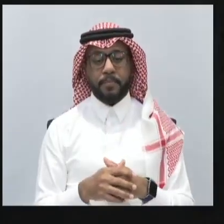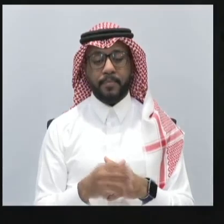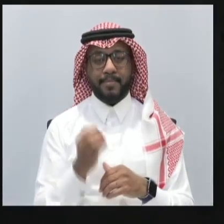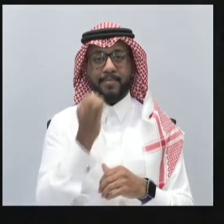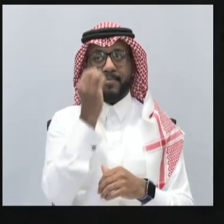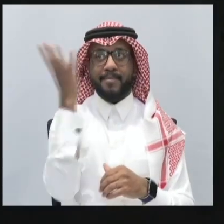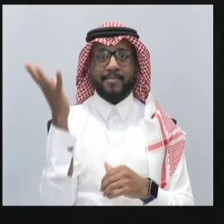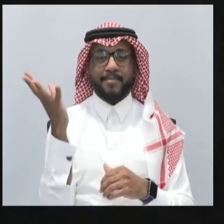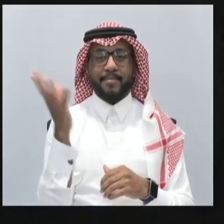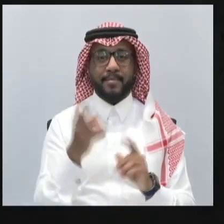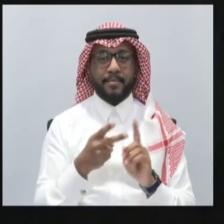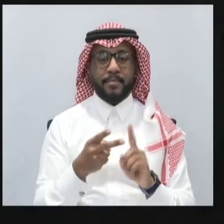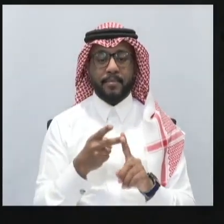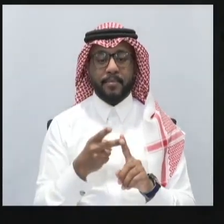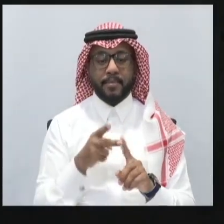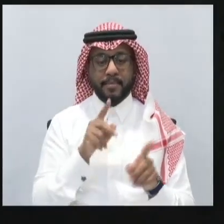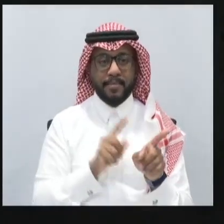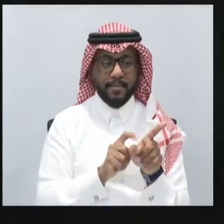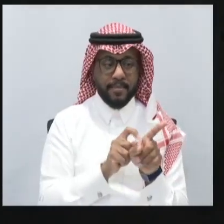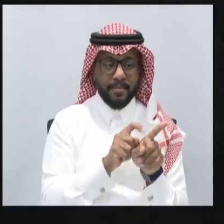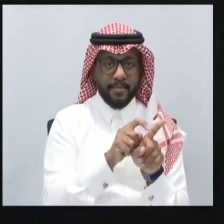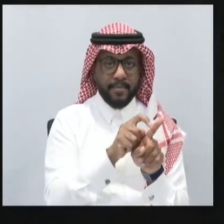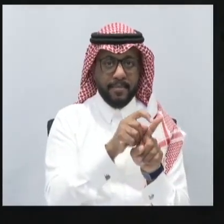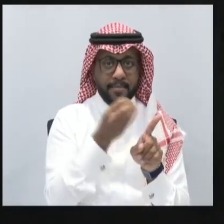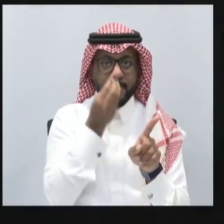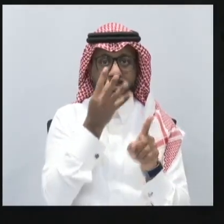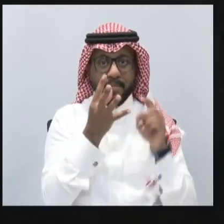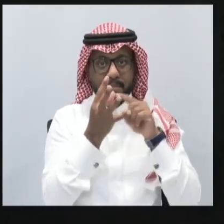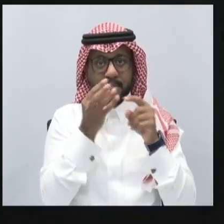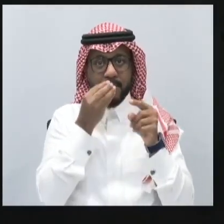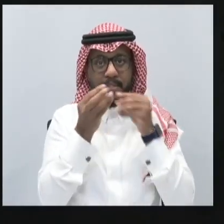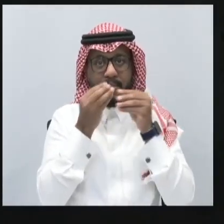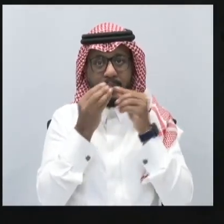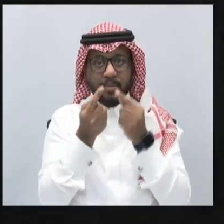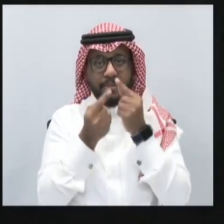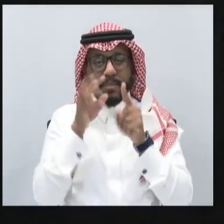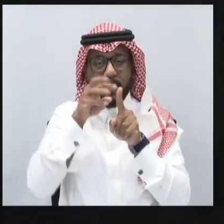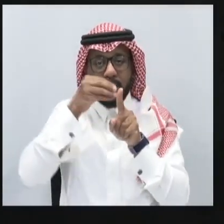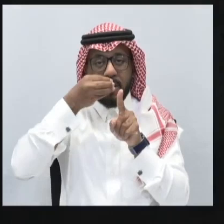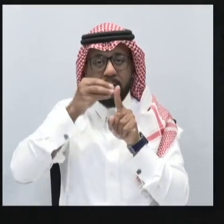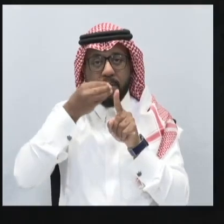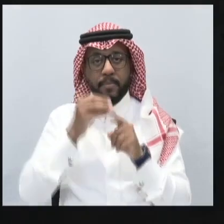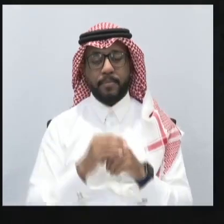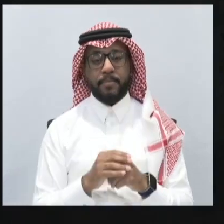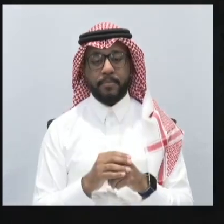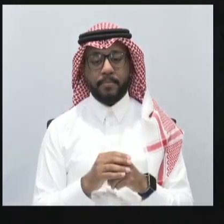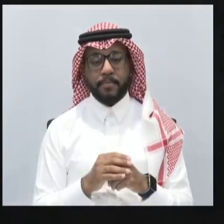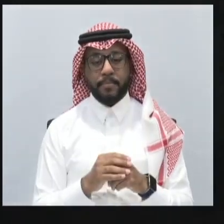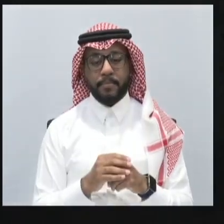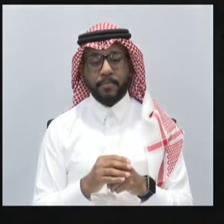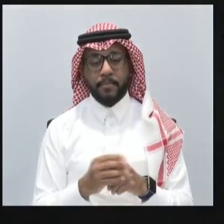هذا بعدين تجي الجراده تاكل ايش اوراق الاشجار يا سلام